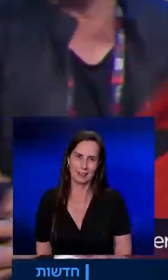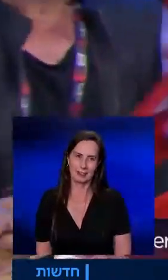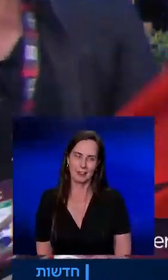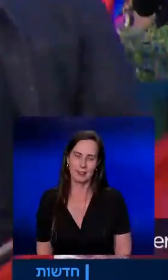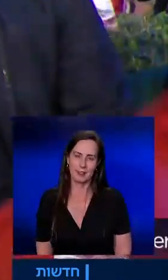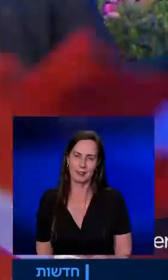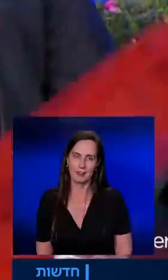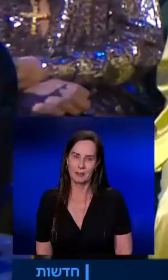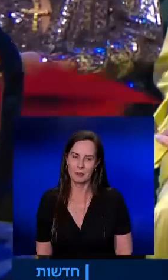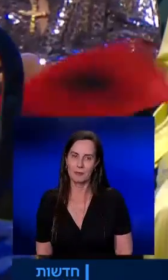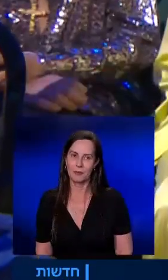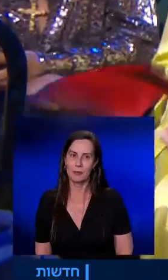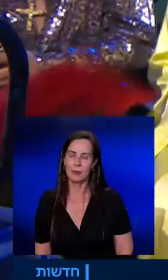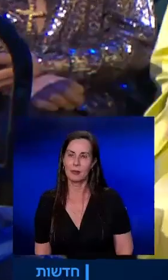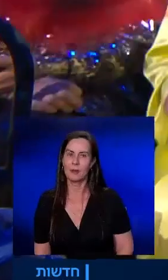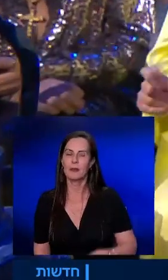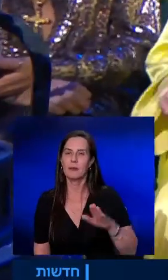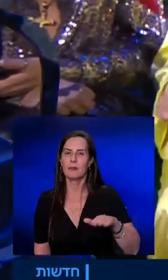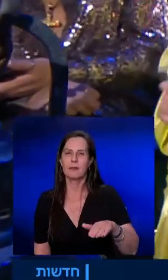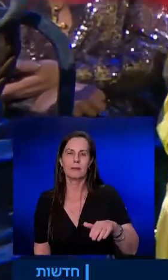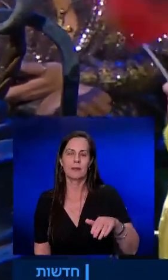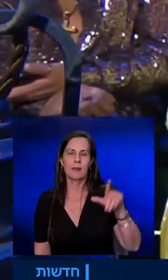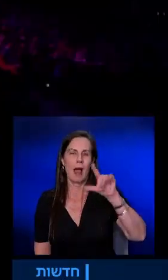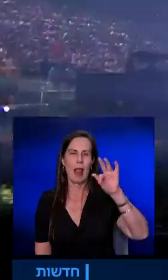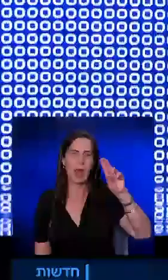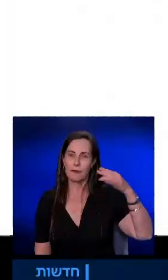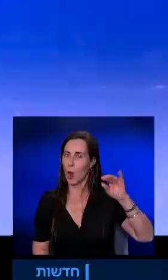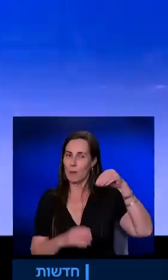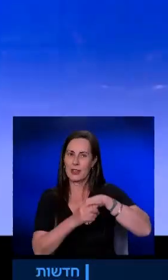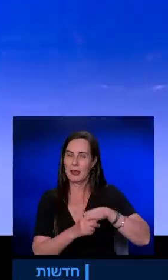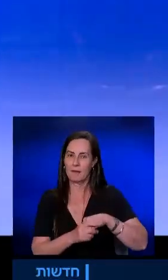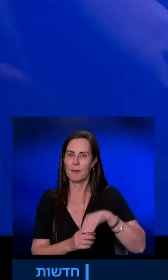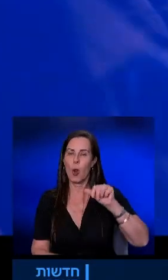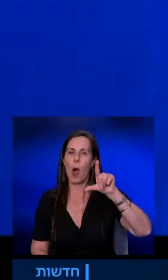בניגוד לתחזיות, אלבניה ולטביה מצאו עצמן בחוץ.